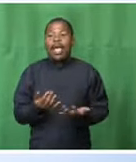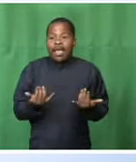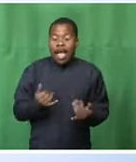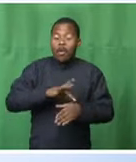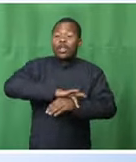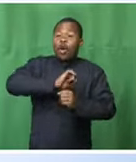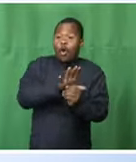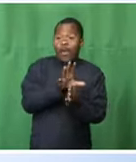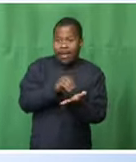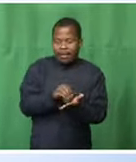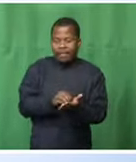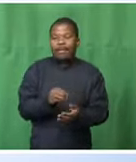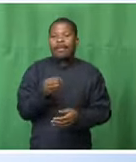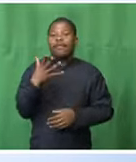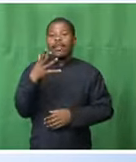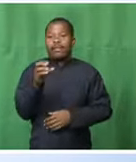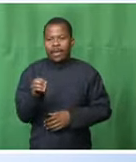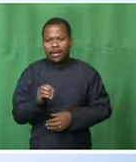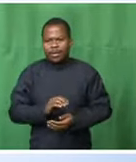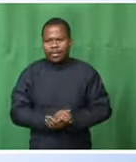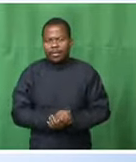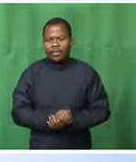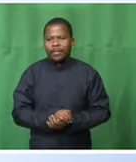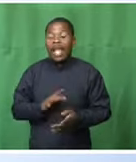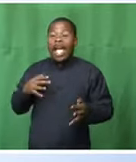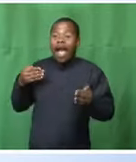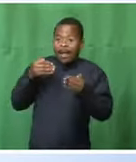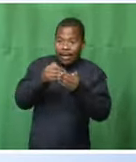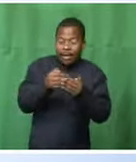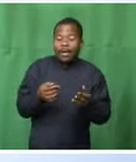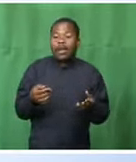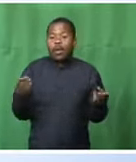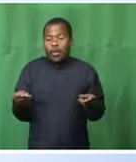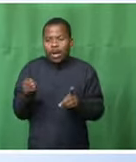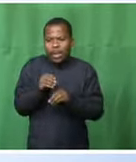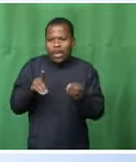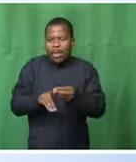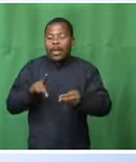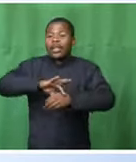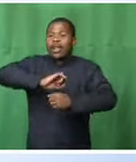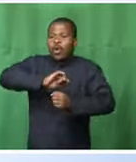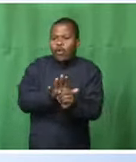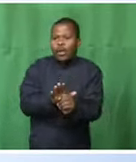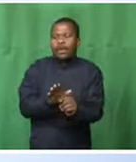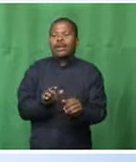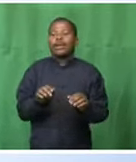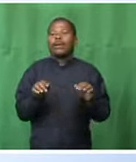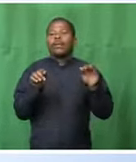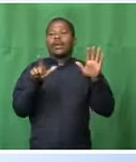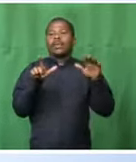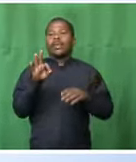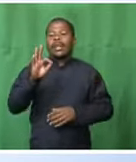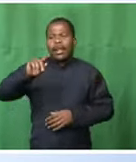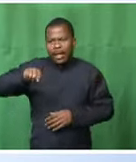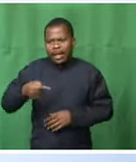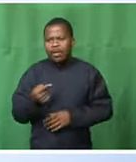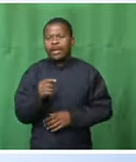labanawo lo mkhuhlane kungumanje bangu 50 bese kuthi solo wabhedfuka lo mkhuhlane lasebawutholile bangu